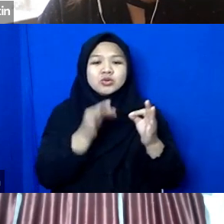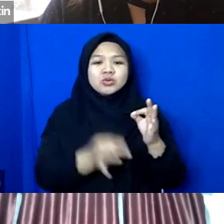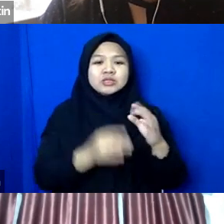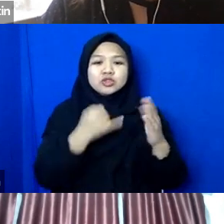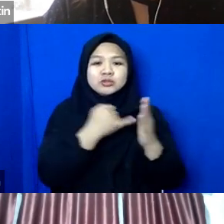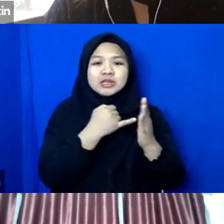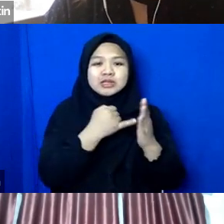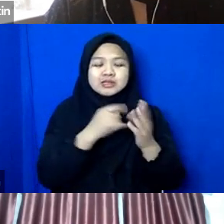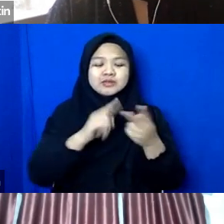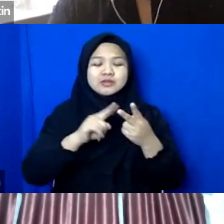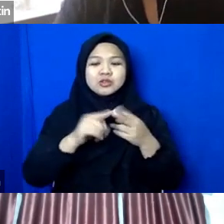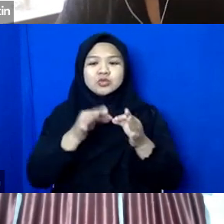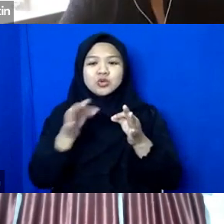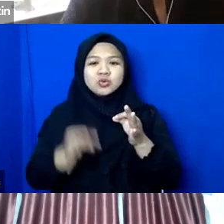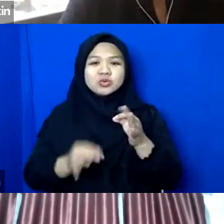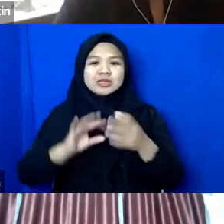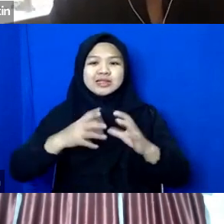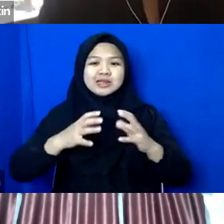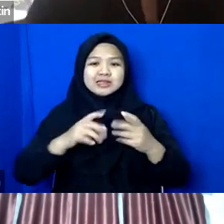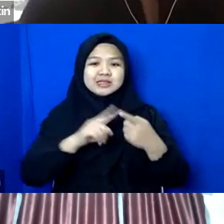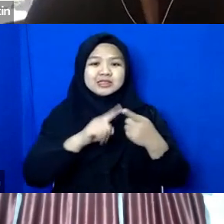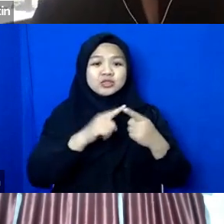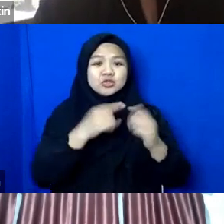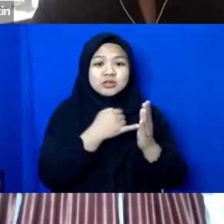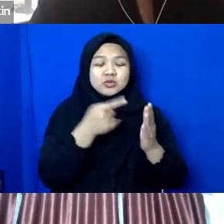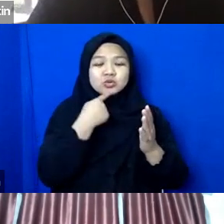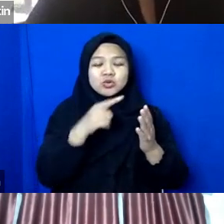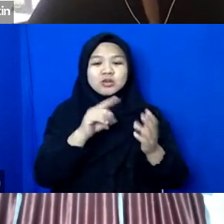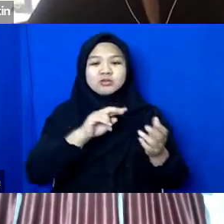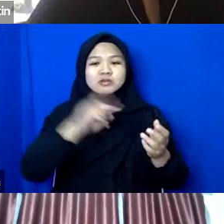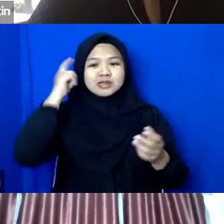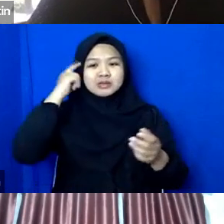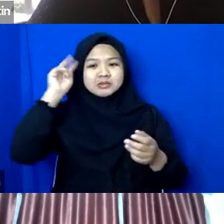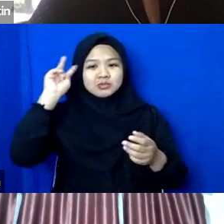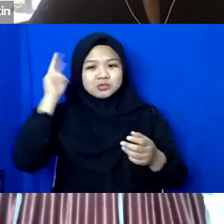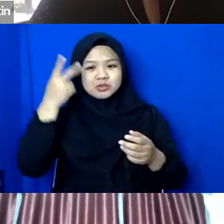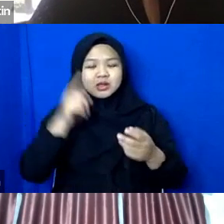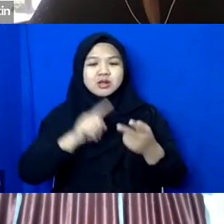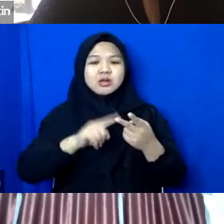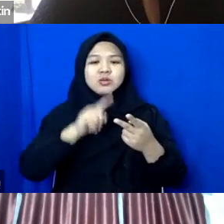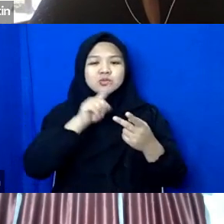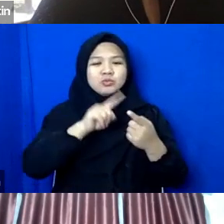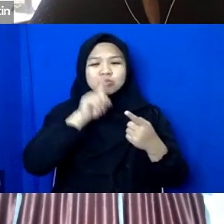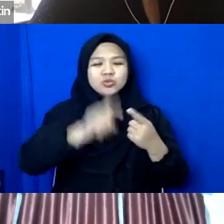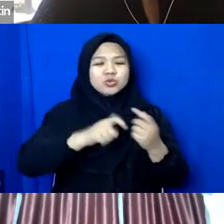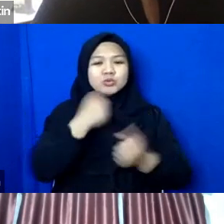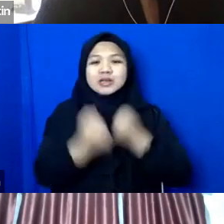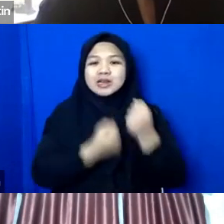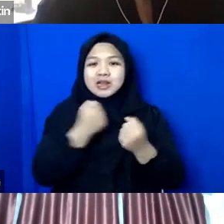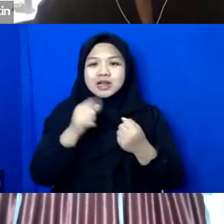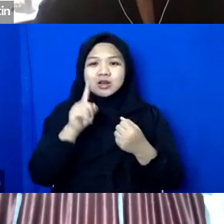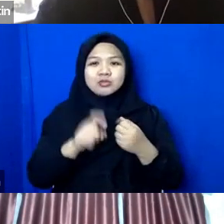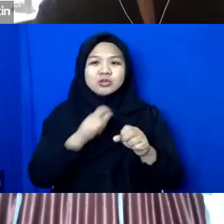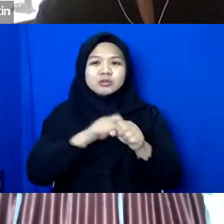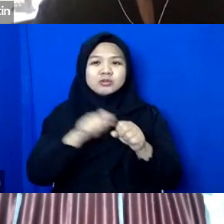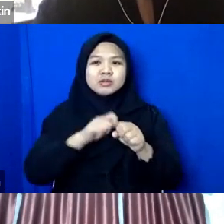dan solusi teknis yang substantif itu ya terkait perubahan pola pikir perlunya pergerakan perlunya